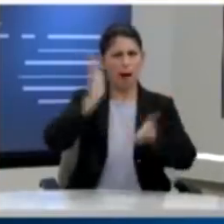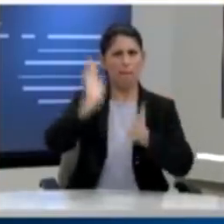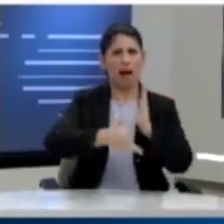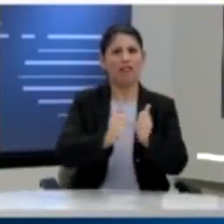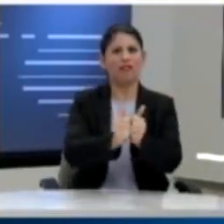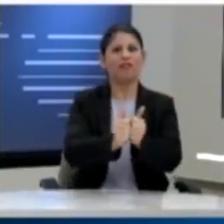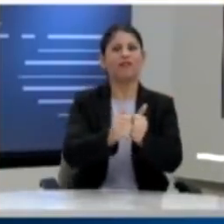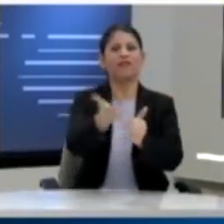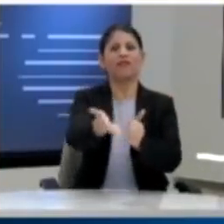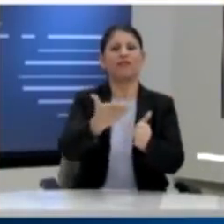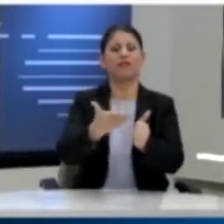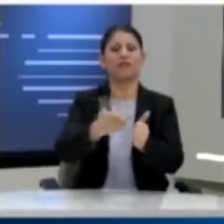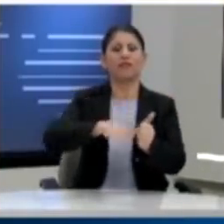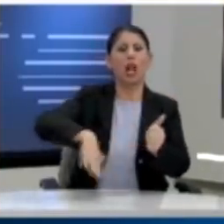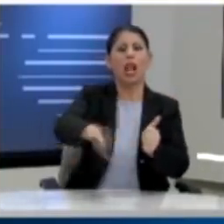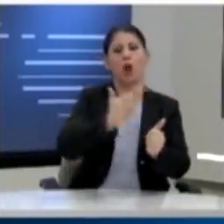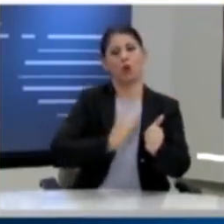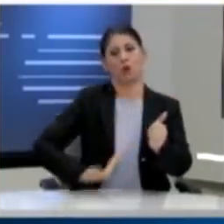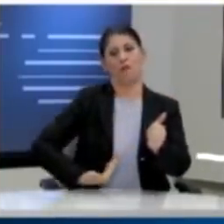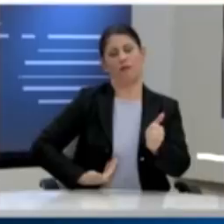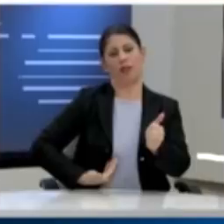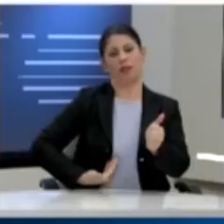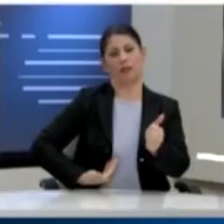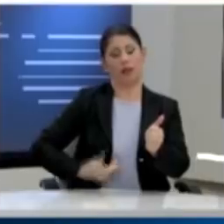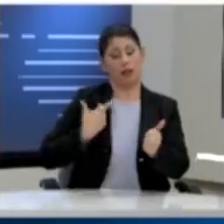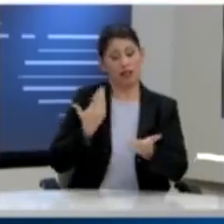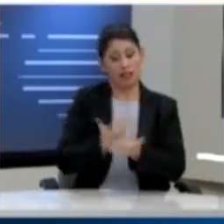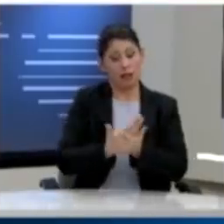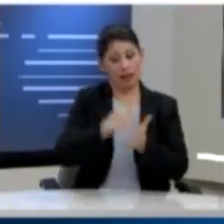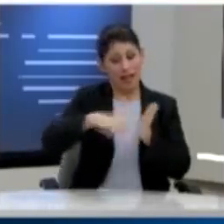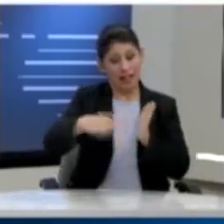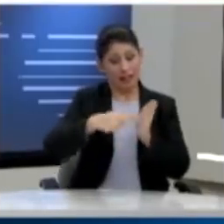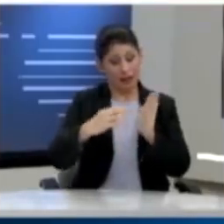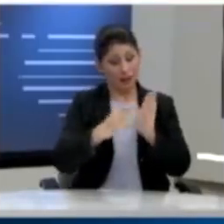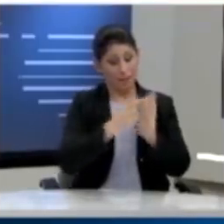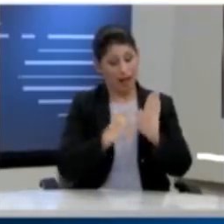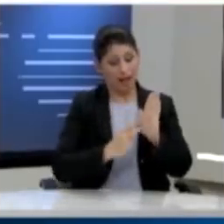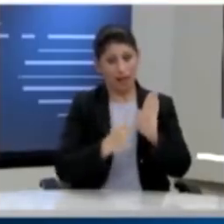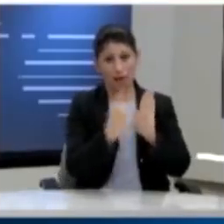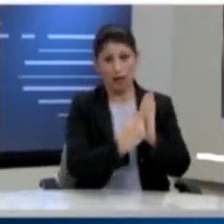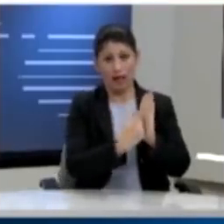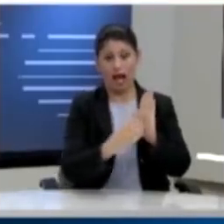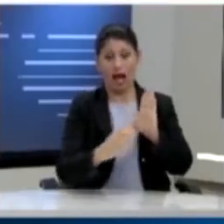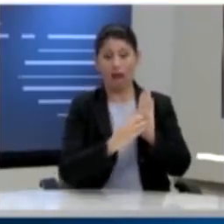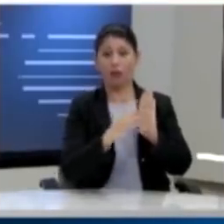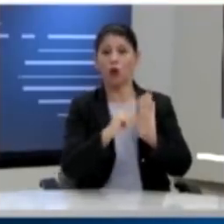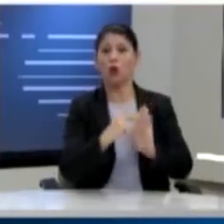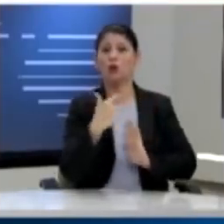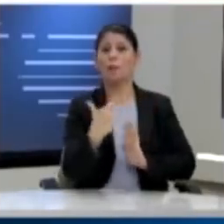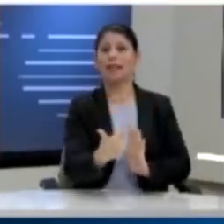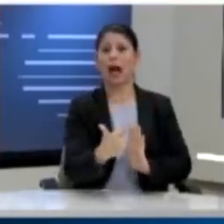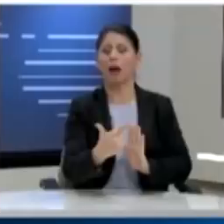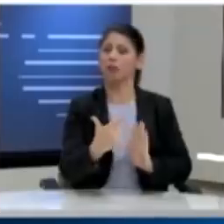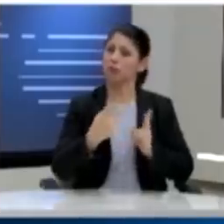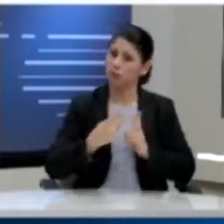λαό. Ζητάμε συγκεκριμένα να καταργηθεί η παράγραφος 1 του άρθρου 27,